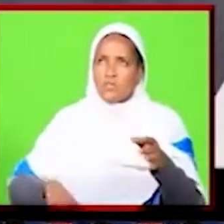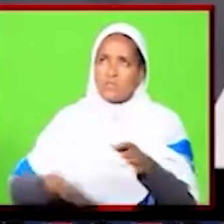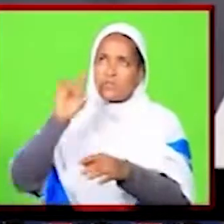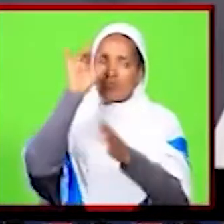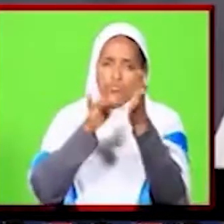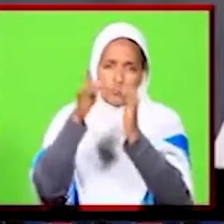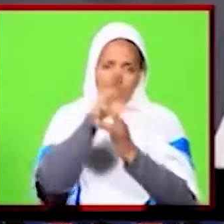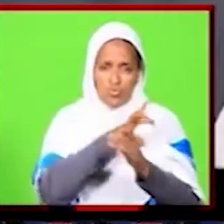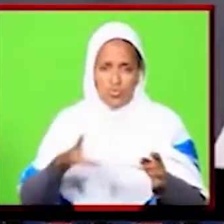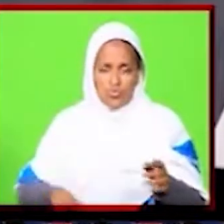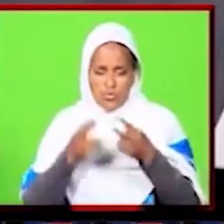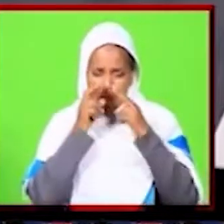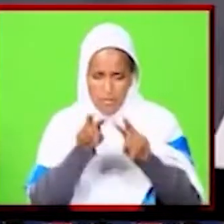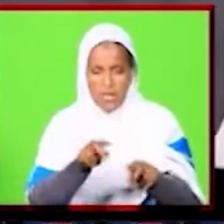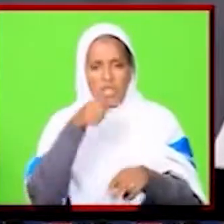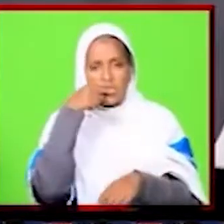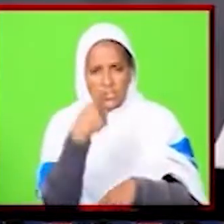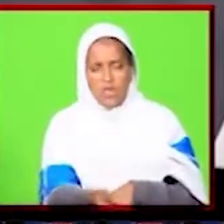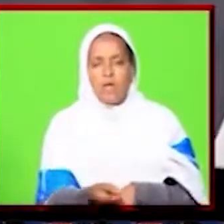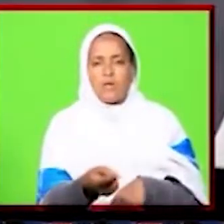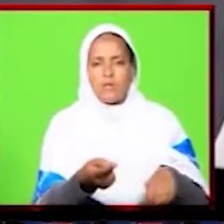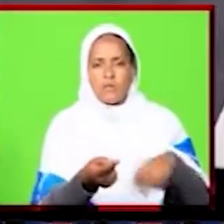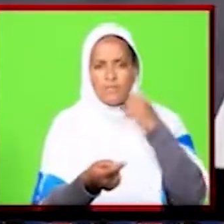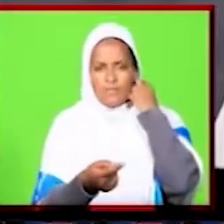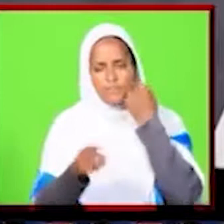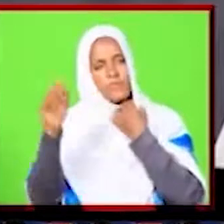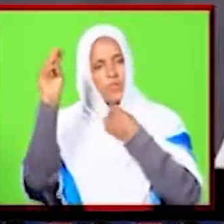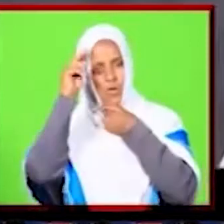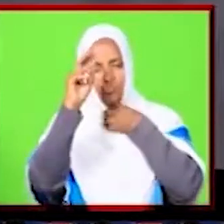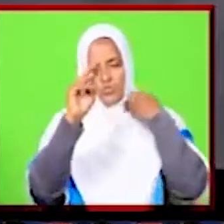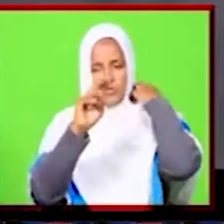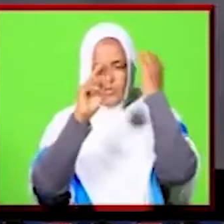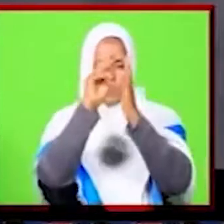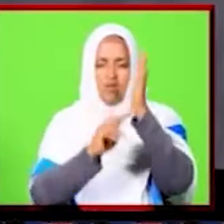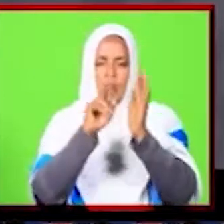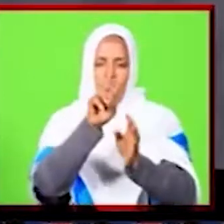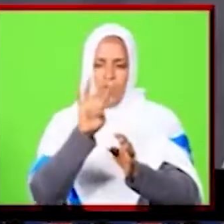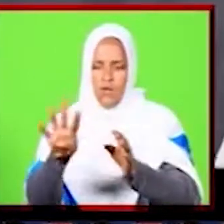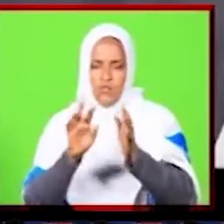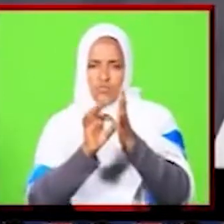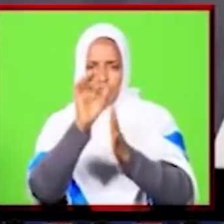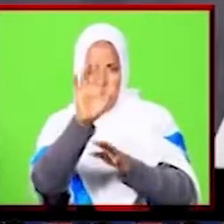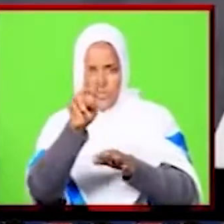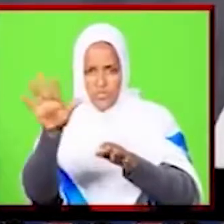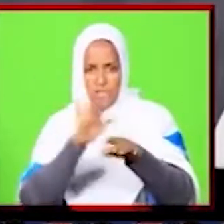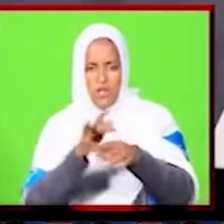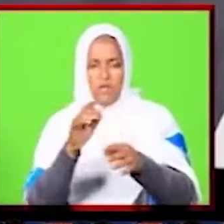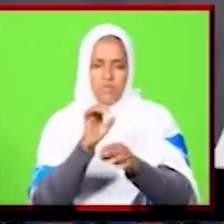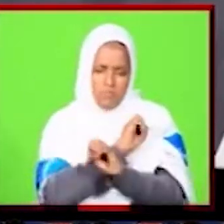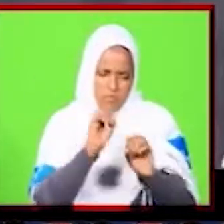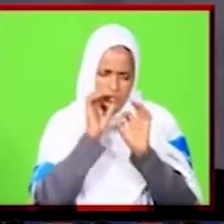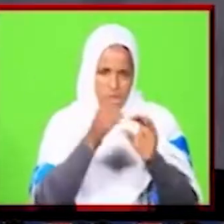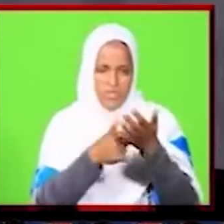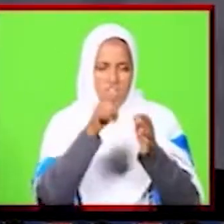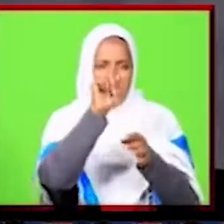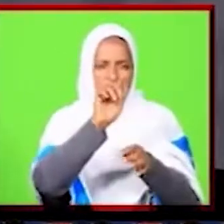ክርስቶስ ይህንን በተመለከተ ሲናገር ማቴዎስ ምዕራፍ 24 ቁጥር 28 ላይ በድን ወዳለበት በዚያ